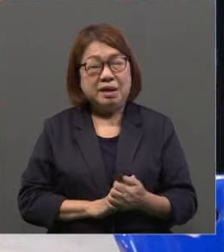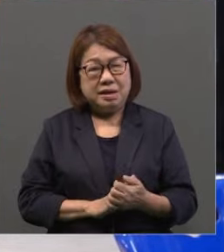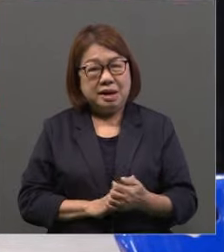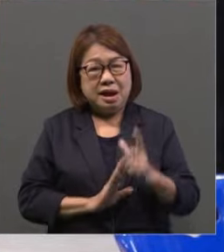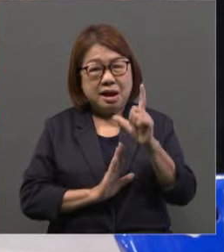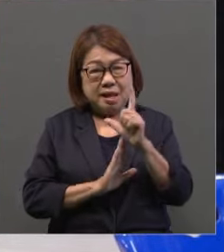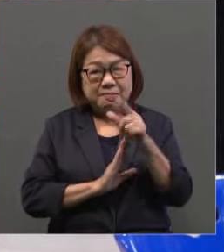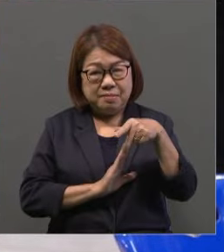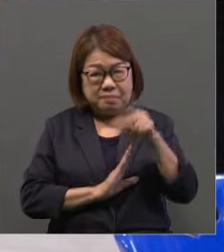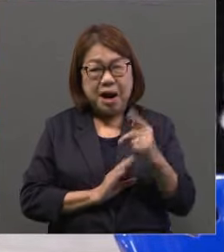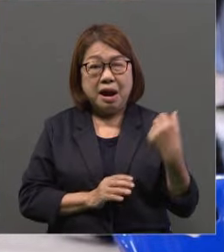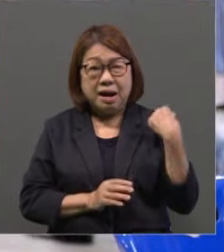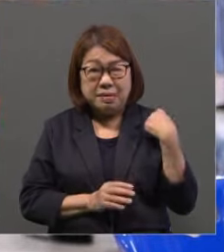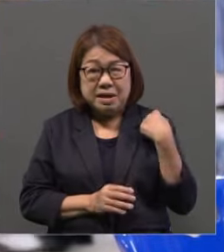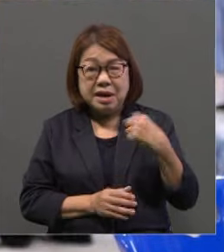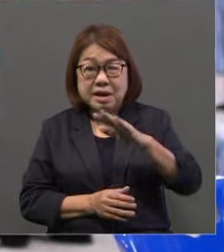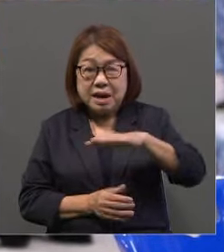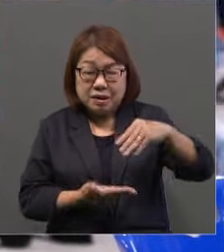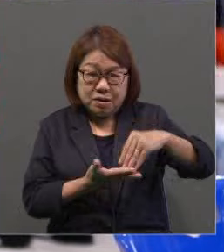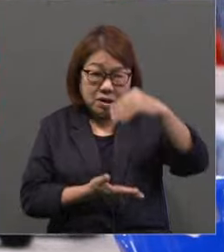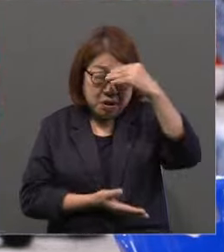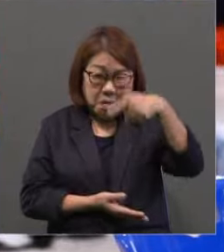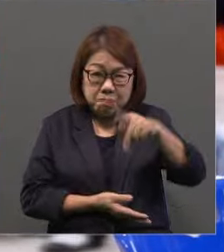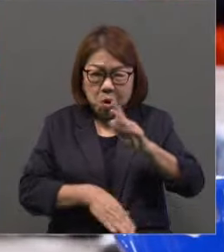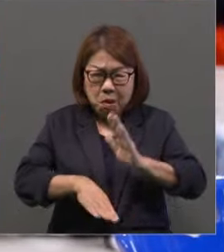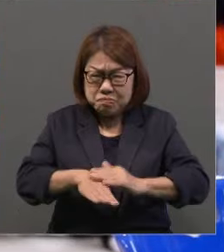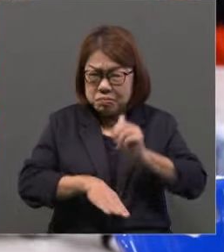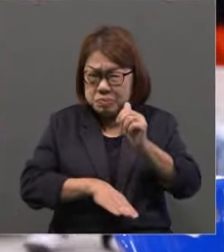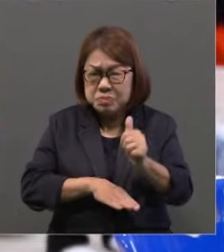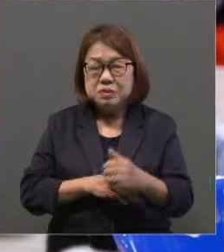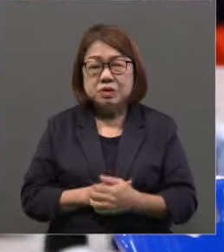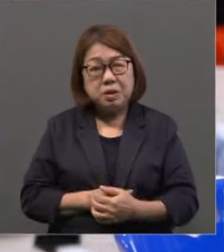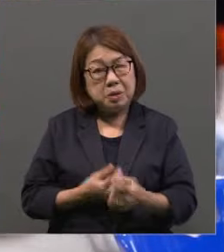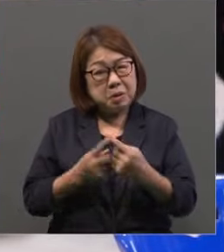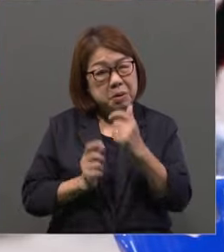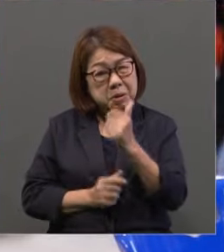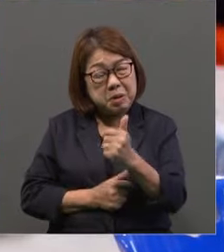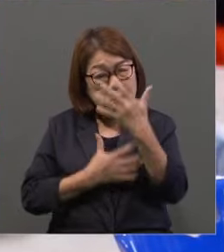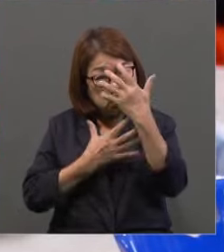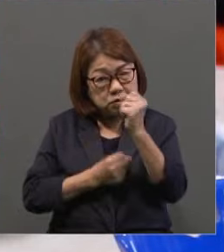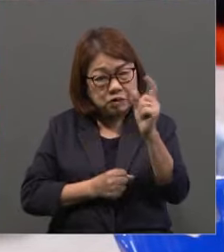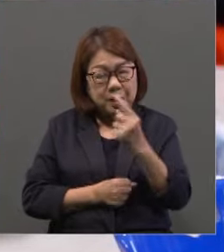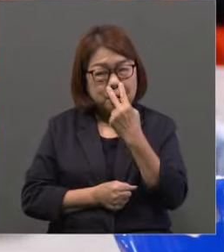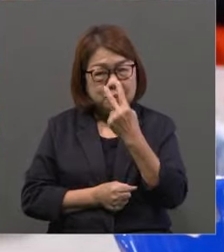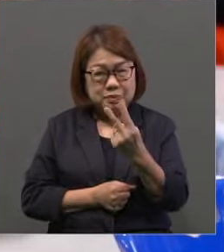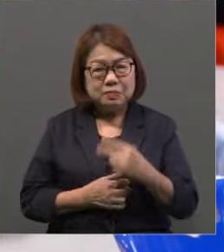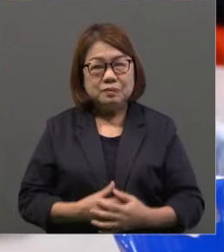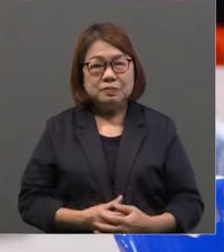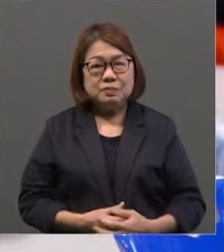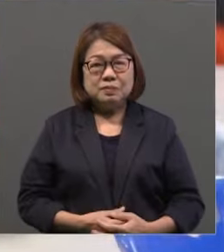าครับที่มีวงดนตรีลูกทุ่งที่มีความสามารถมากๆเลยทีเดียวนะครับแต่จะน่าสนใจแค่ไหนเดี๋ยววันนี้เราพาไปชมกันครับ